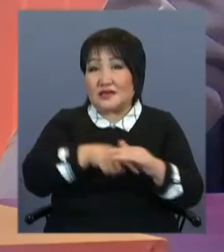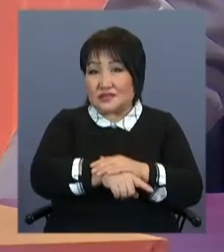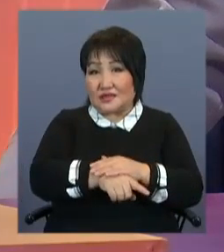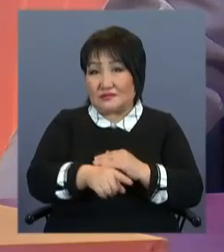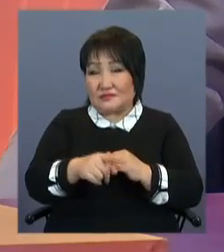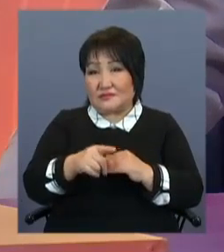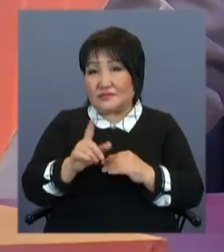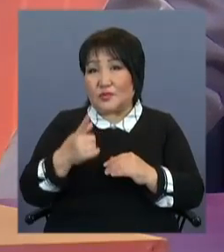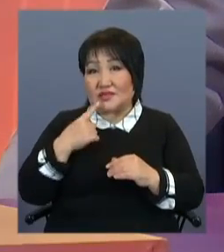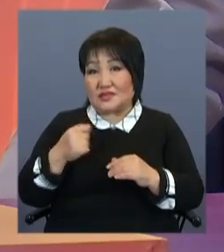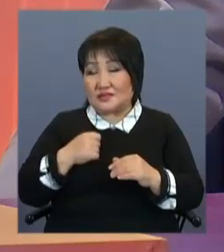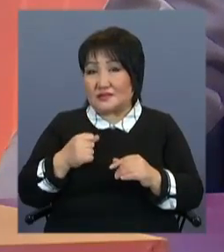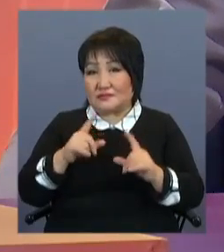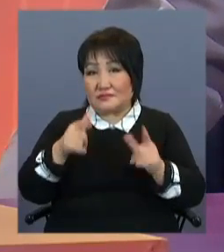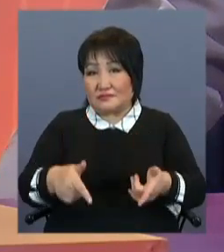Біздің қазақтың қанында